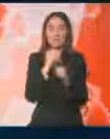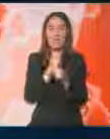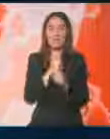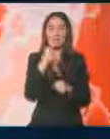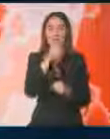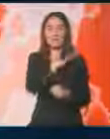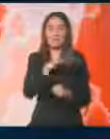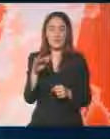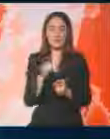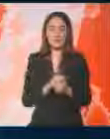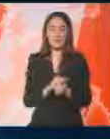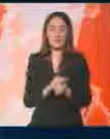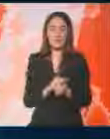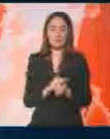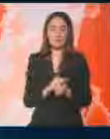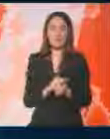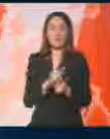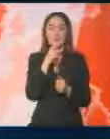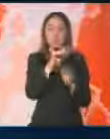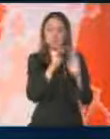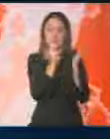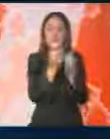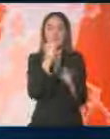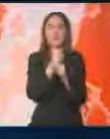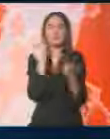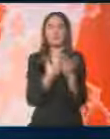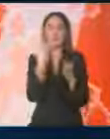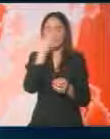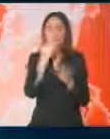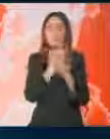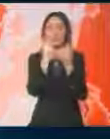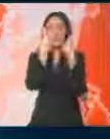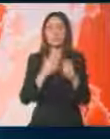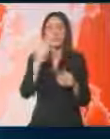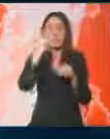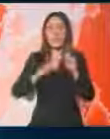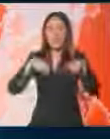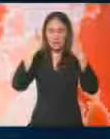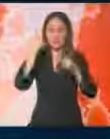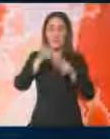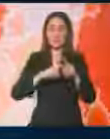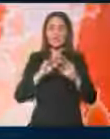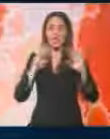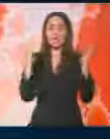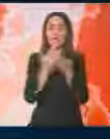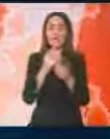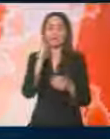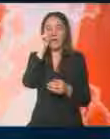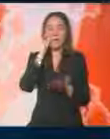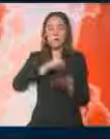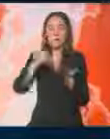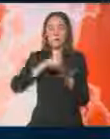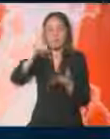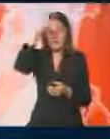obrazovanjem dece u ovaj s ekologijom. Radovi osnovaca biće postavljeni krajem narednog meseca u holu Narodne banke